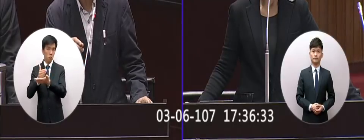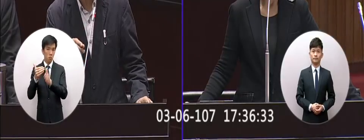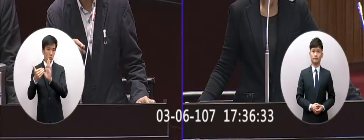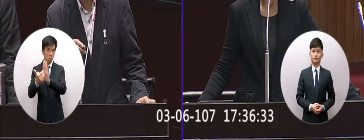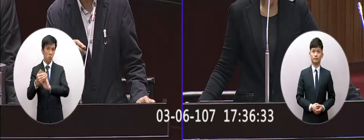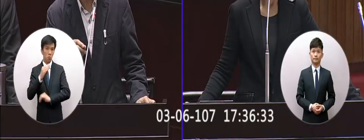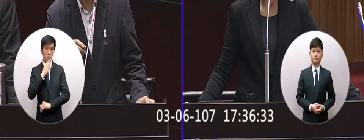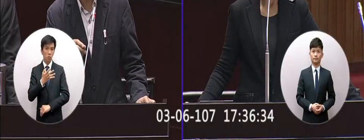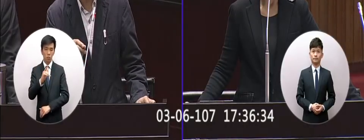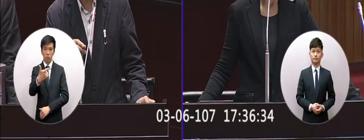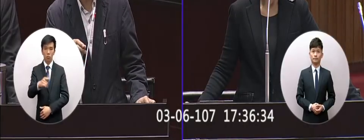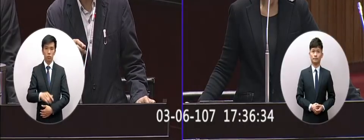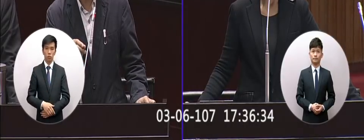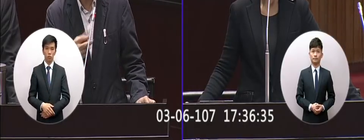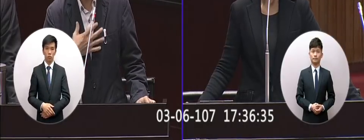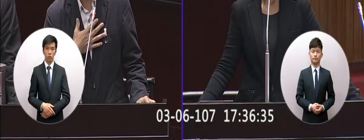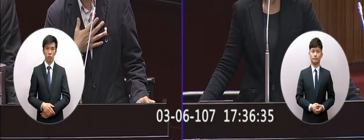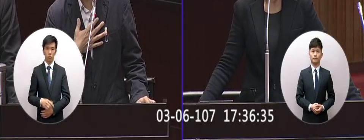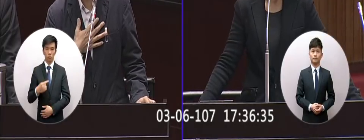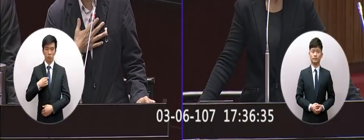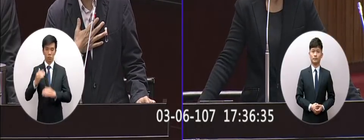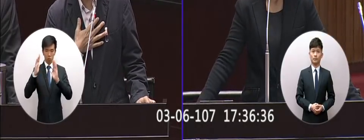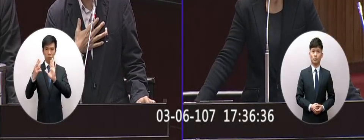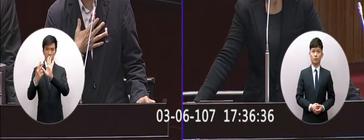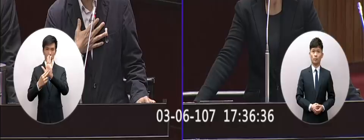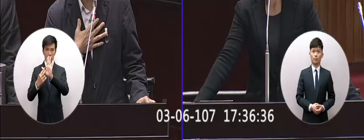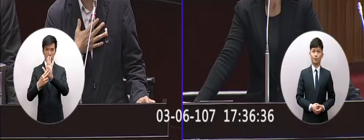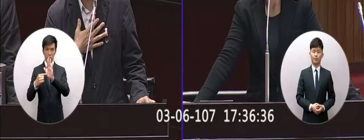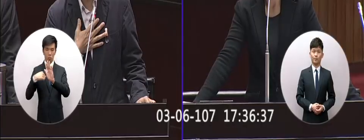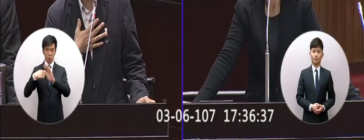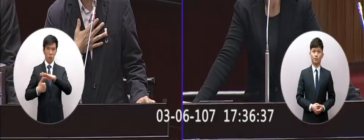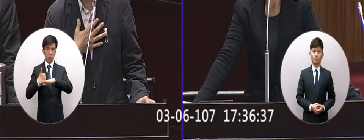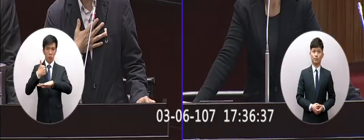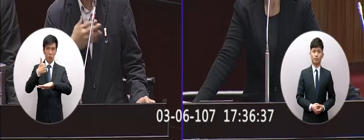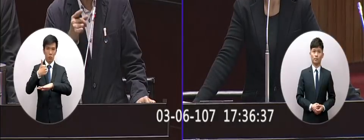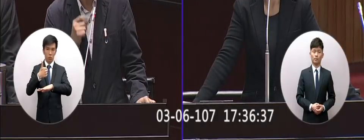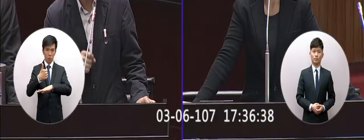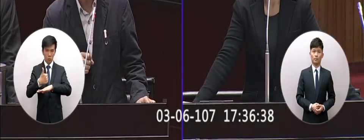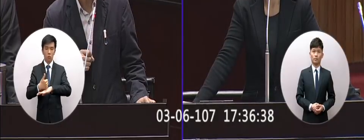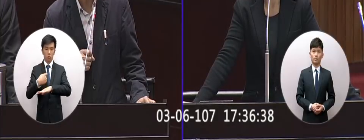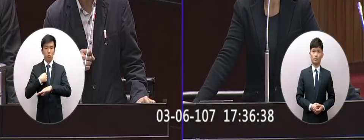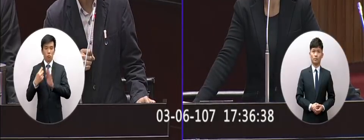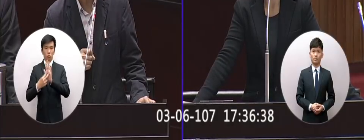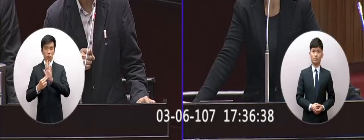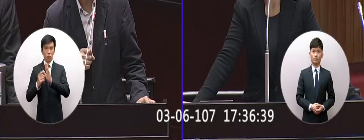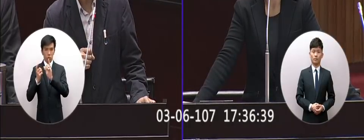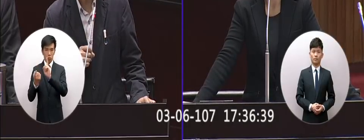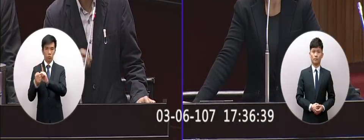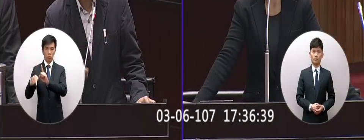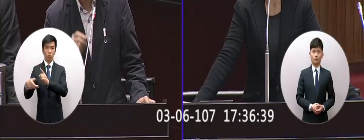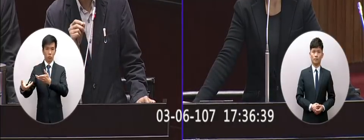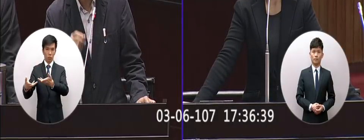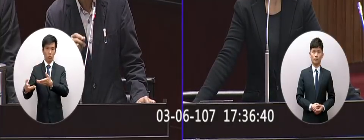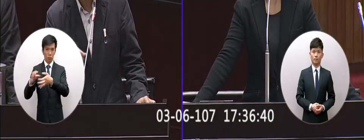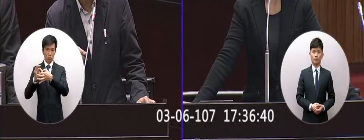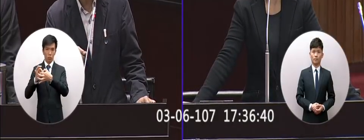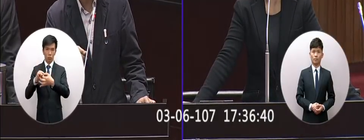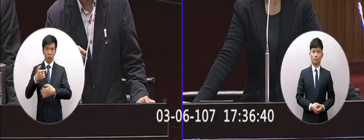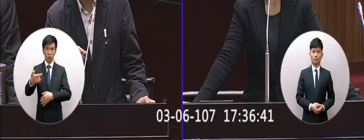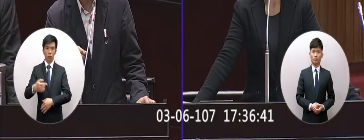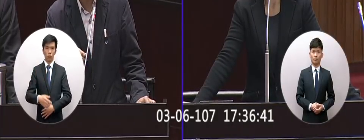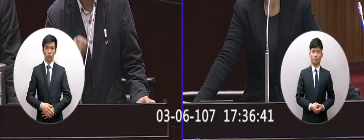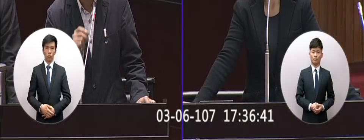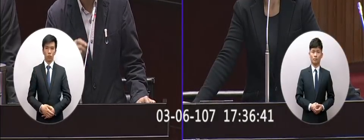员关心的这件事情，至少从我内政部长的角度，我也是非常关心的，而且努力